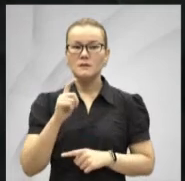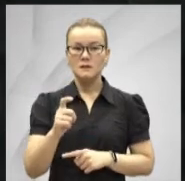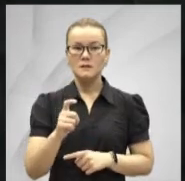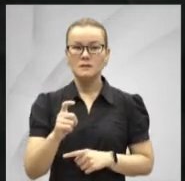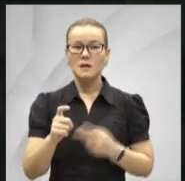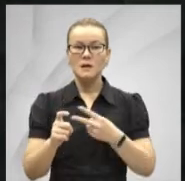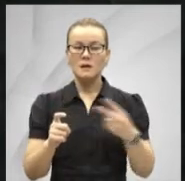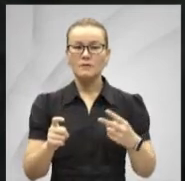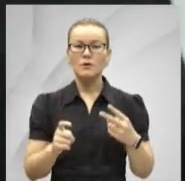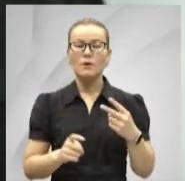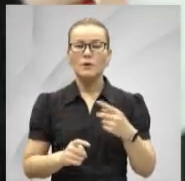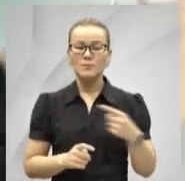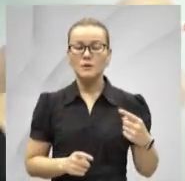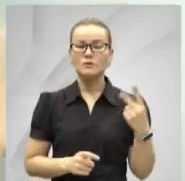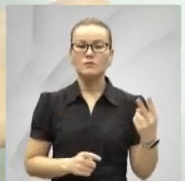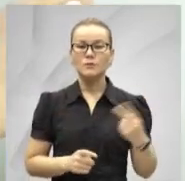равно минус